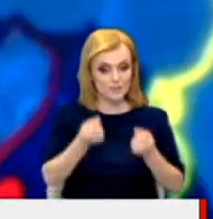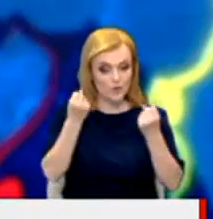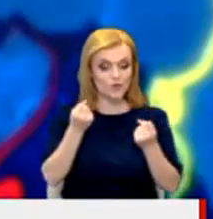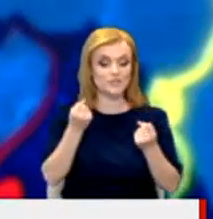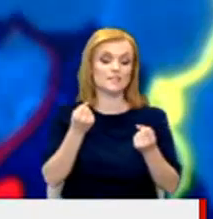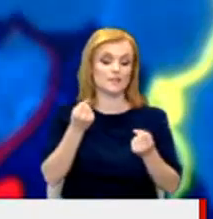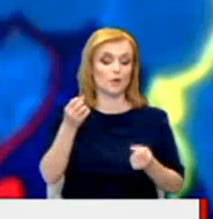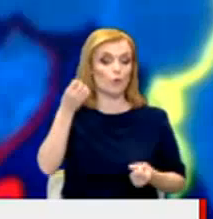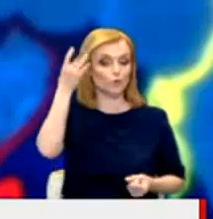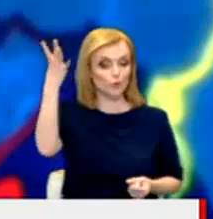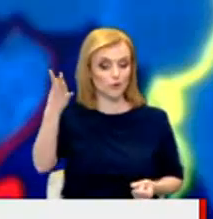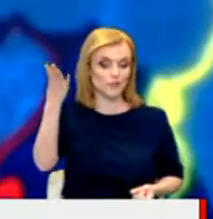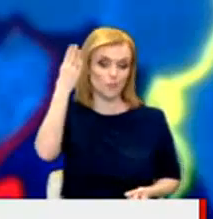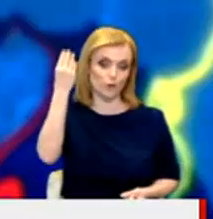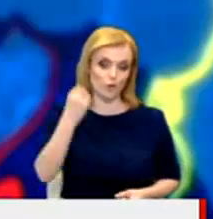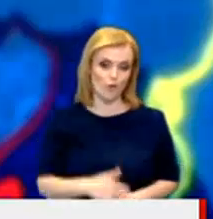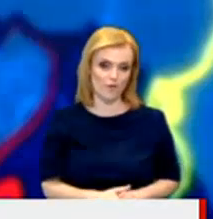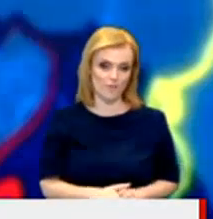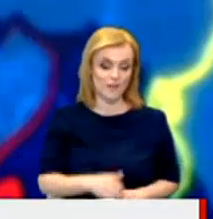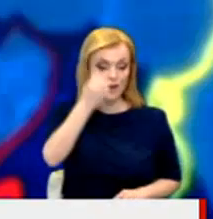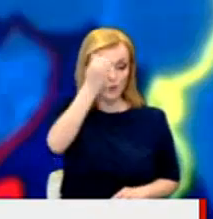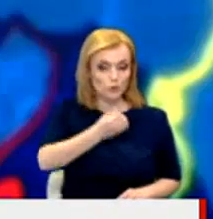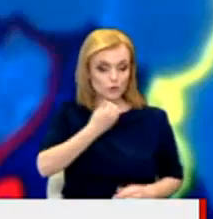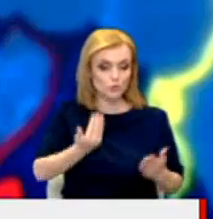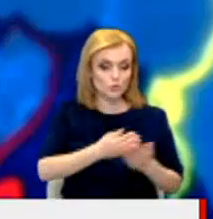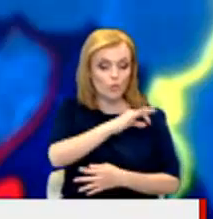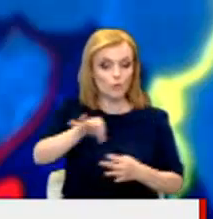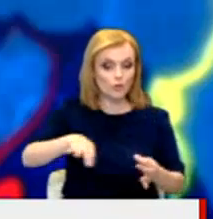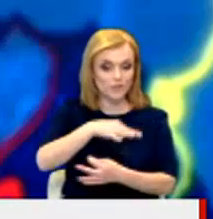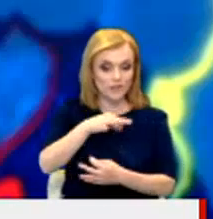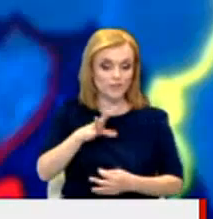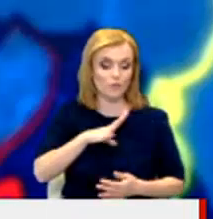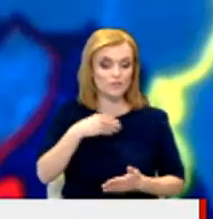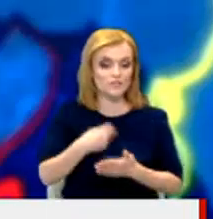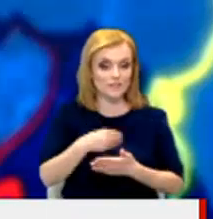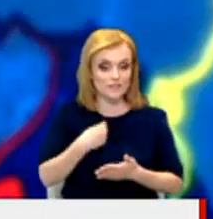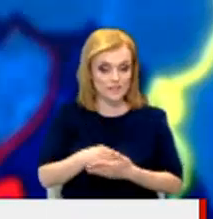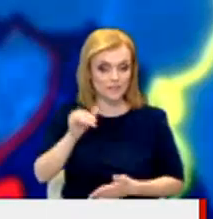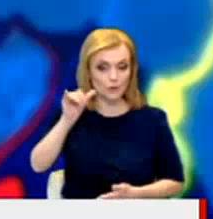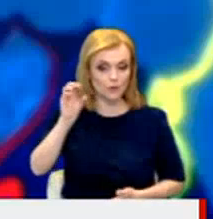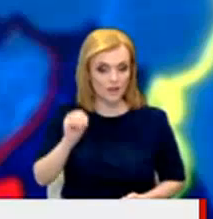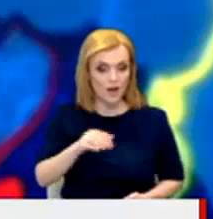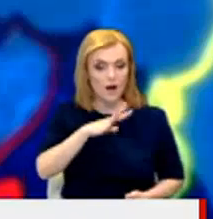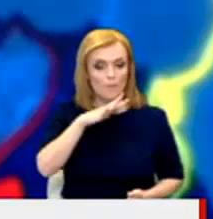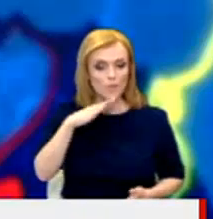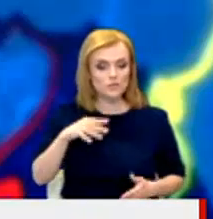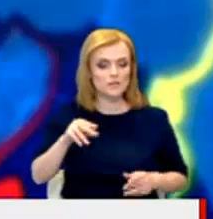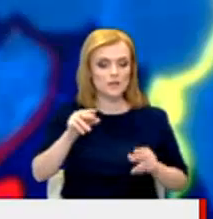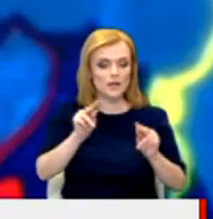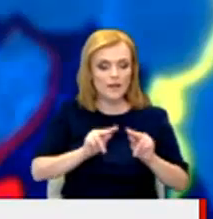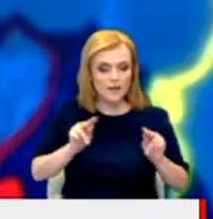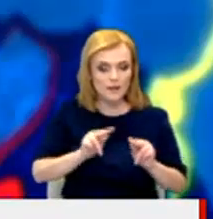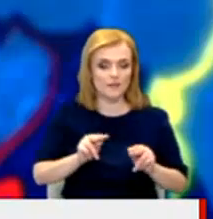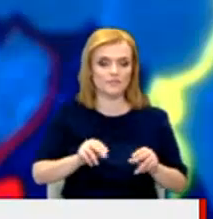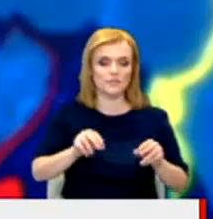cultural al Republicii Moldova. Grație unui proiect finanțat de Comunitatea Europeană, zeci de studenți, profesori și experți basarabeni au făcut vizite